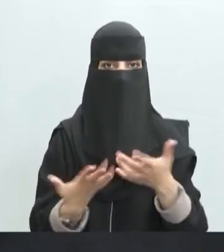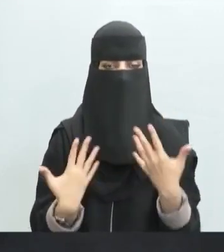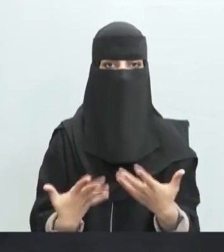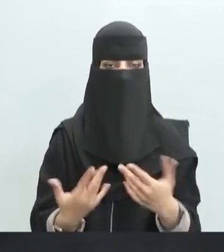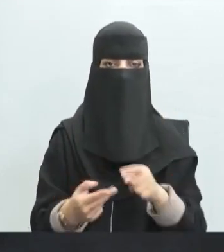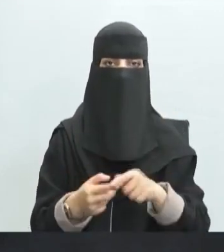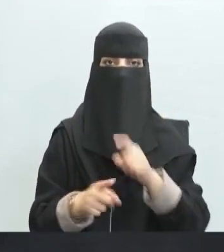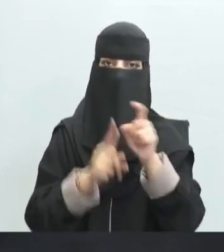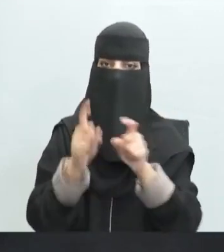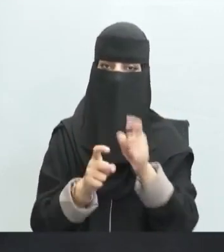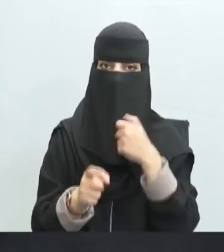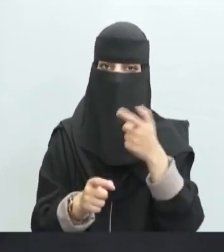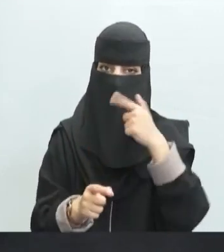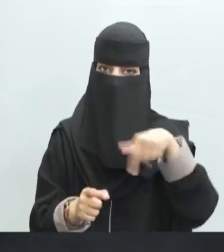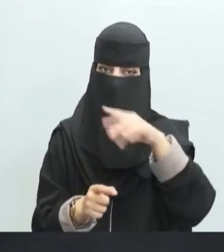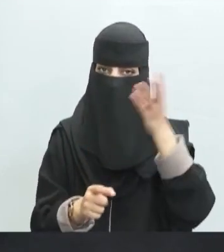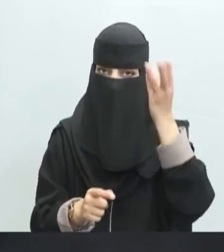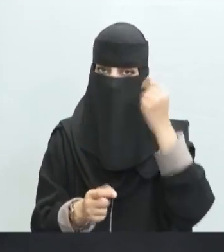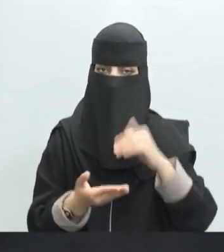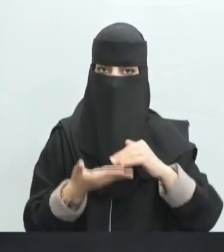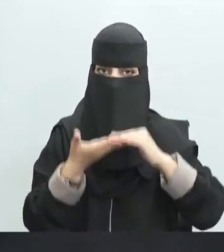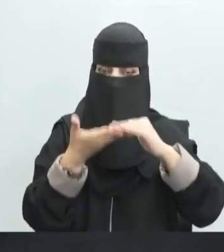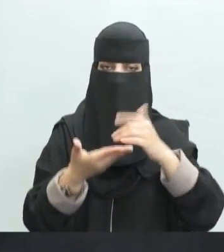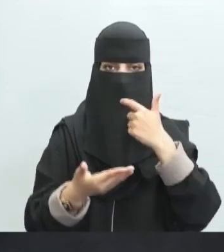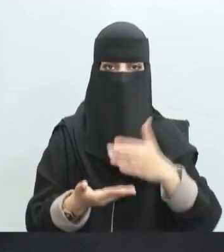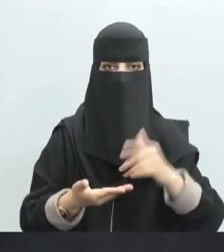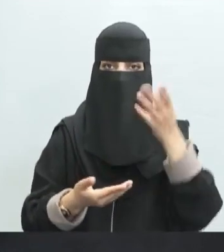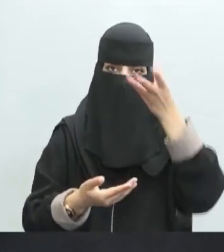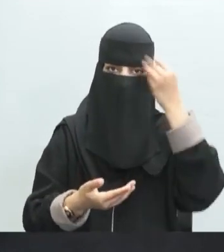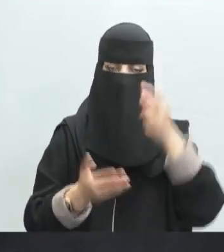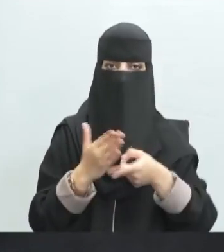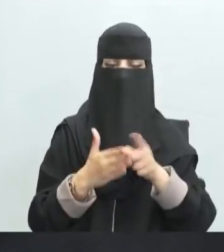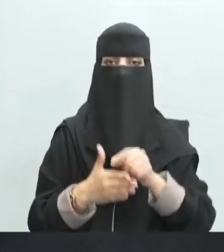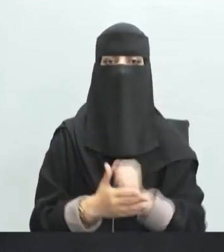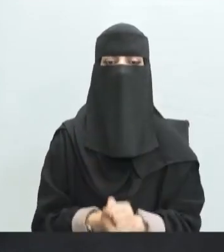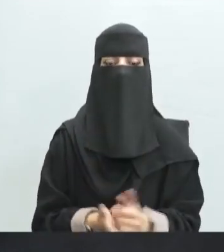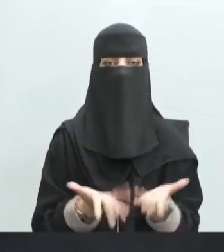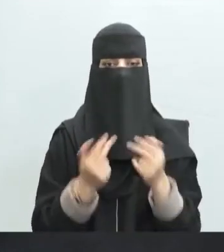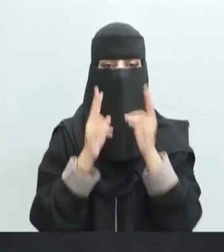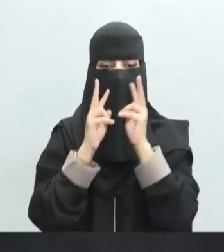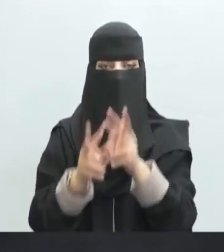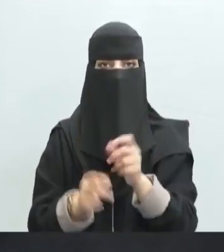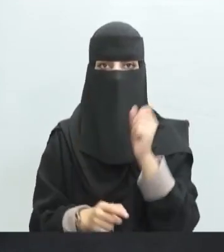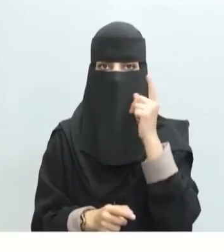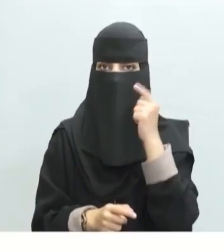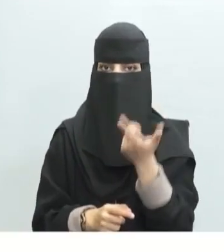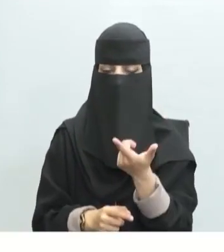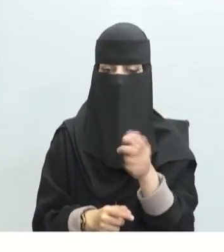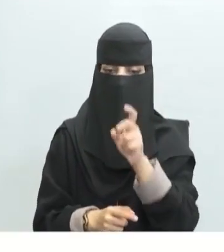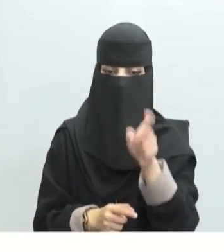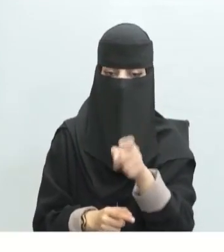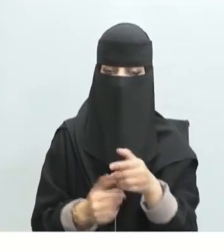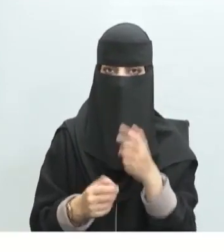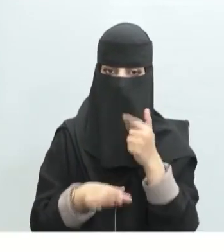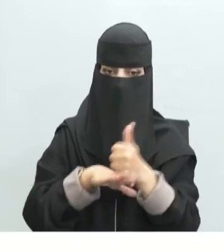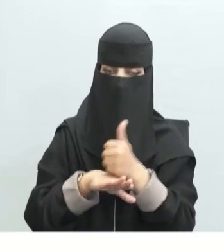في حل الاسئله اتمنى تكون يعني طريقه هذه بسيطه في الاجابه شوف معي الان المثال اللي موجود ايضا في المفهوم